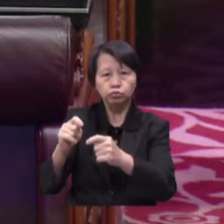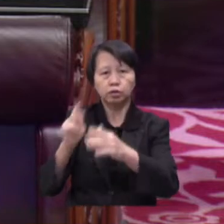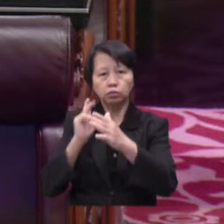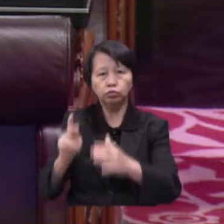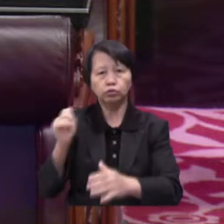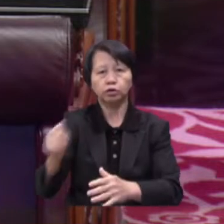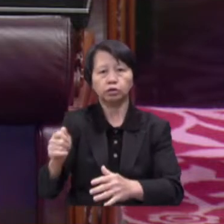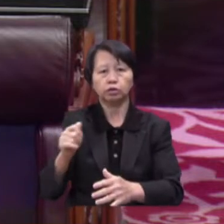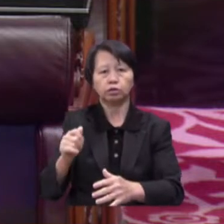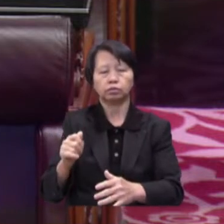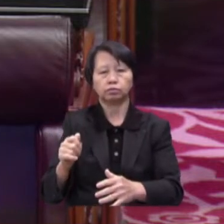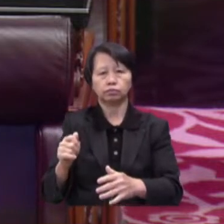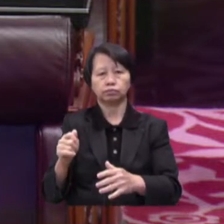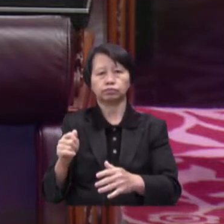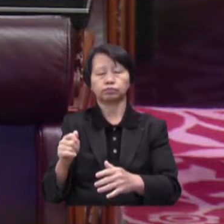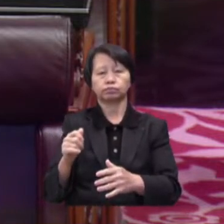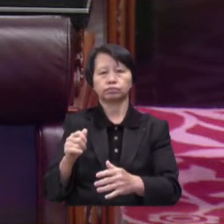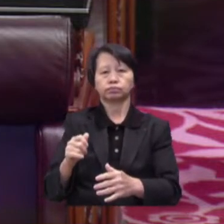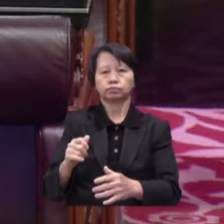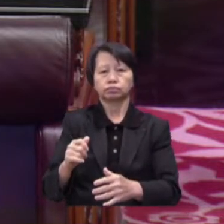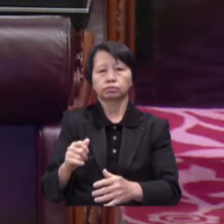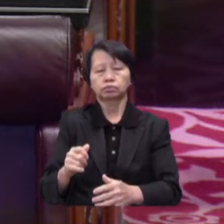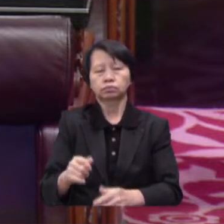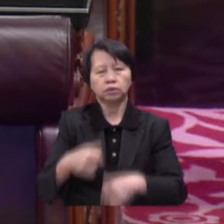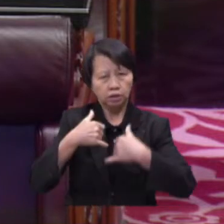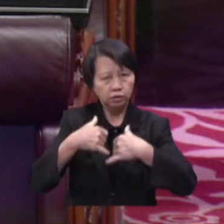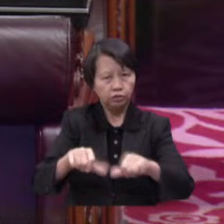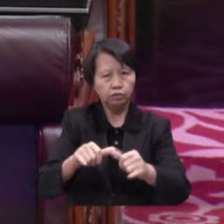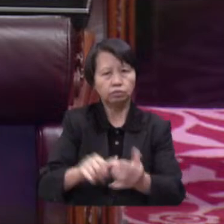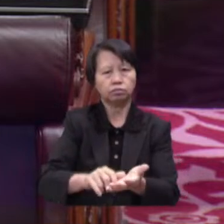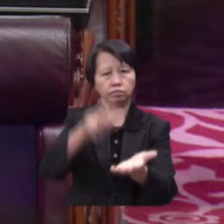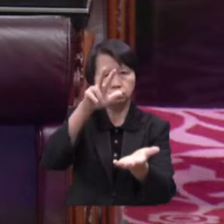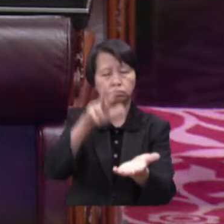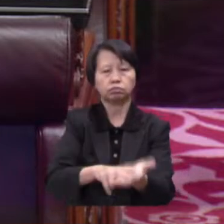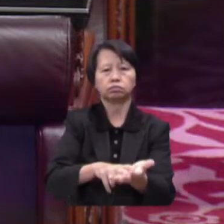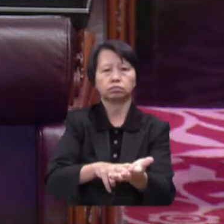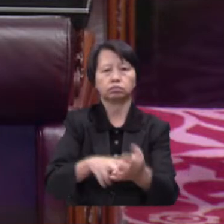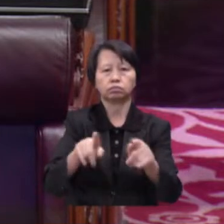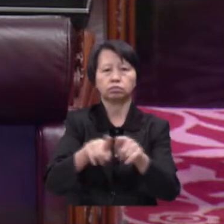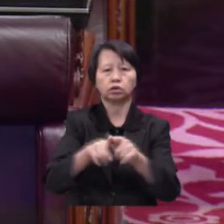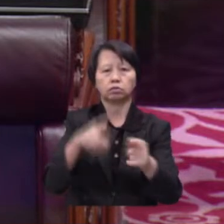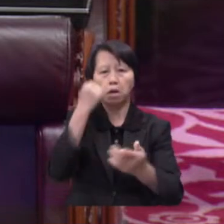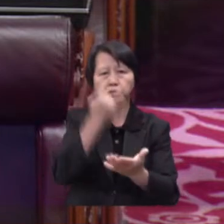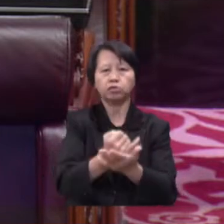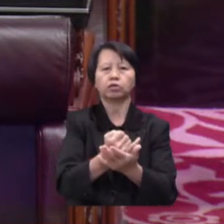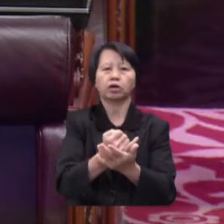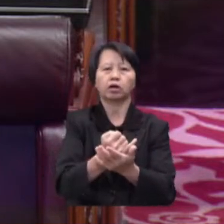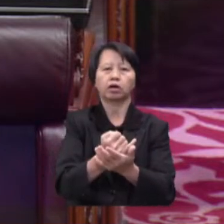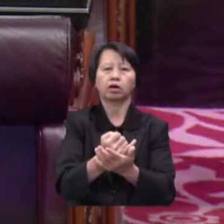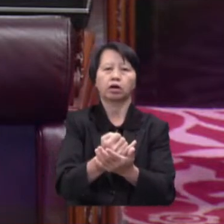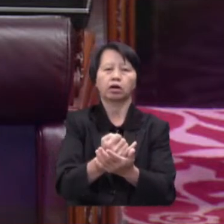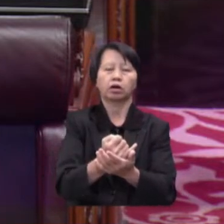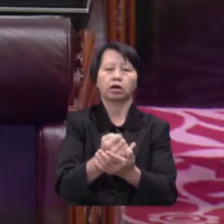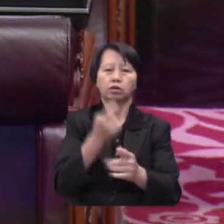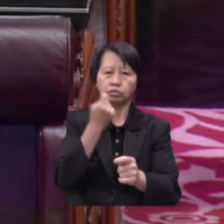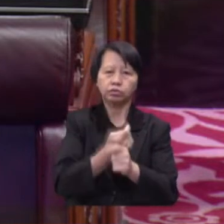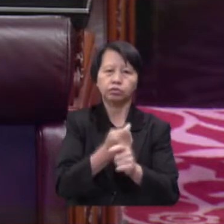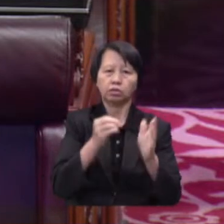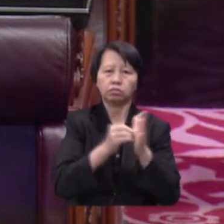bunuh diri masih diklasifikasikan sebagai jinayah yang